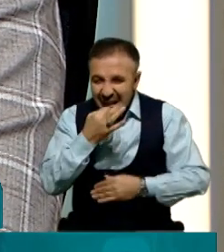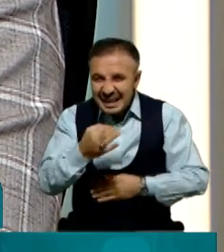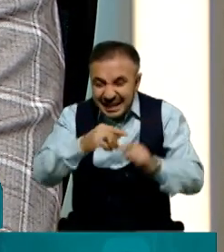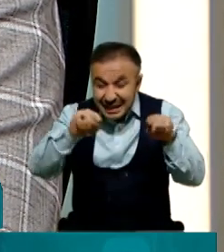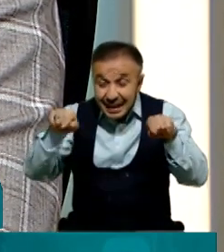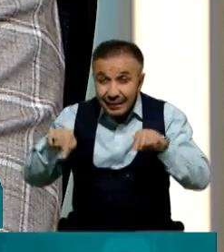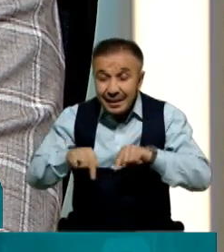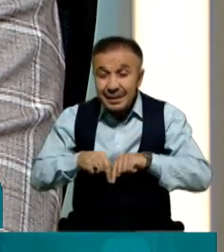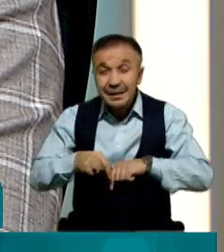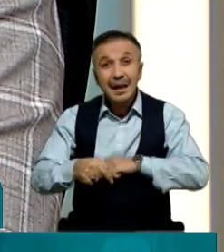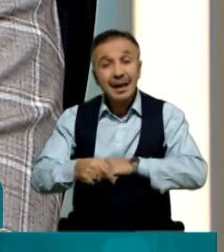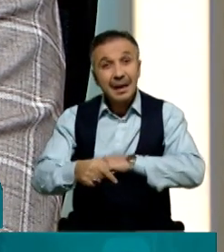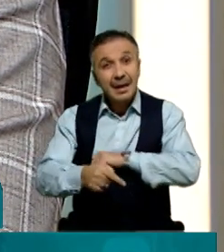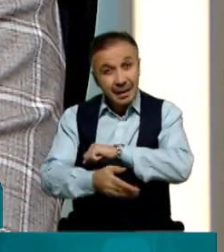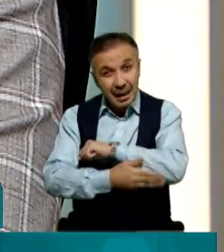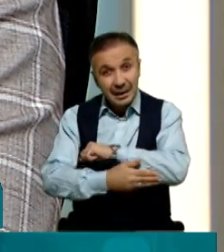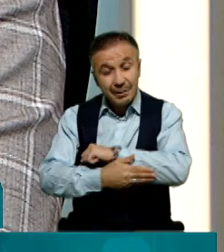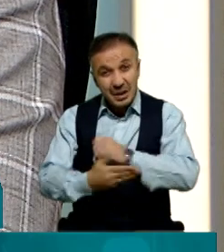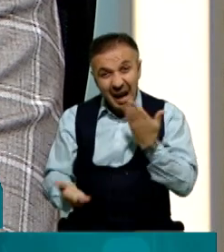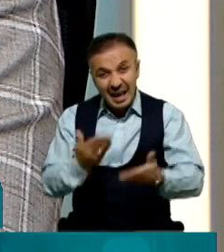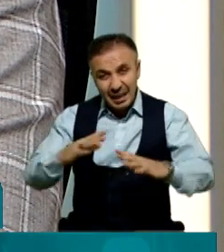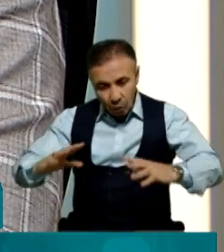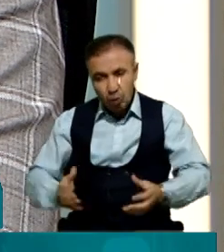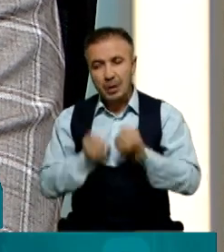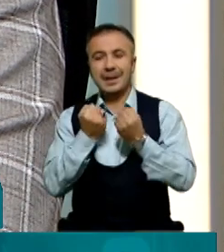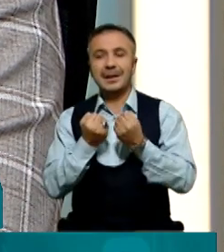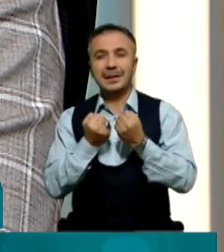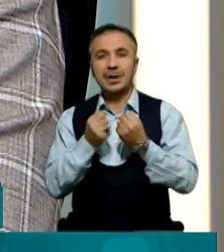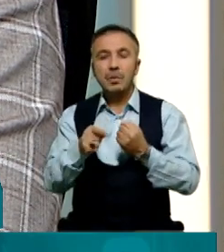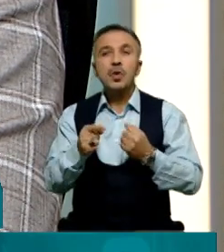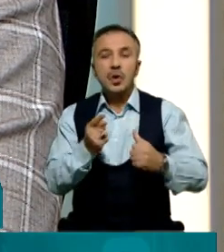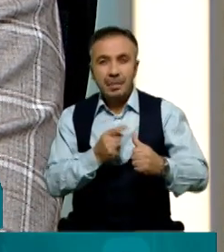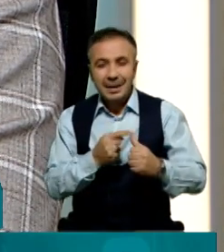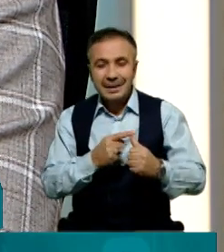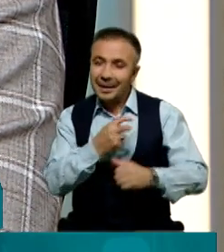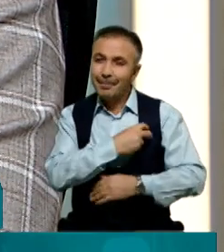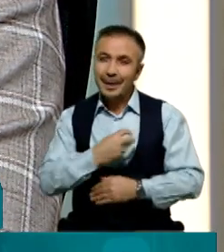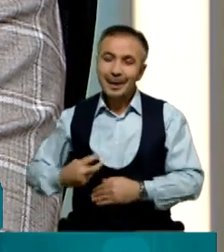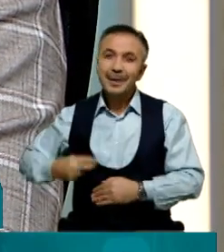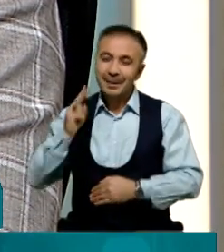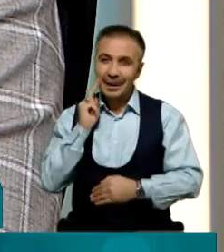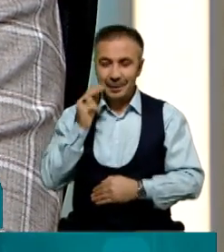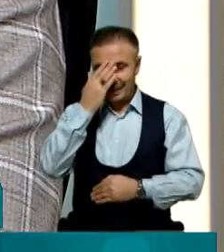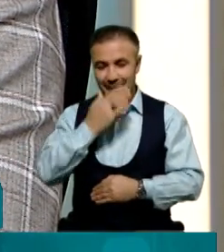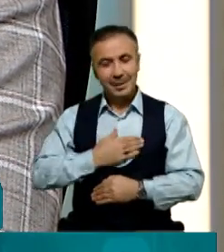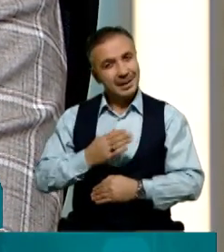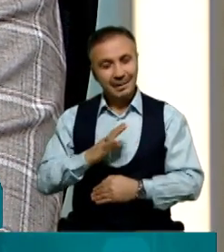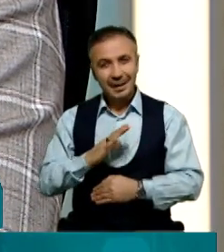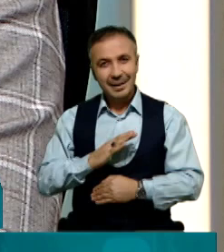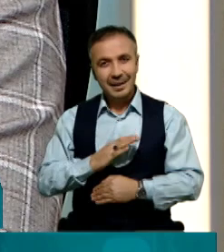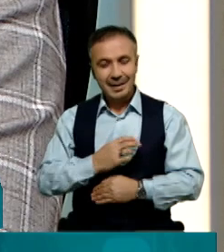şefaat edeceklerdir Bunun başında peygamber efendimiz sallallahu aleyhi ve sellem gelir